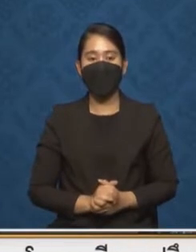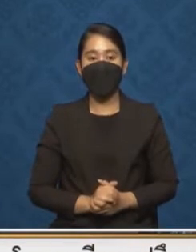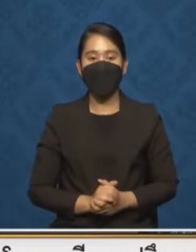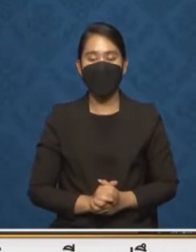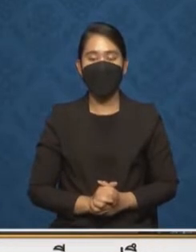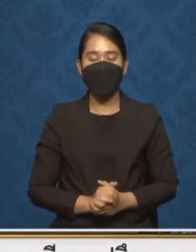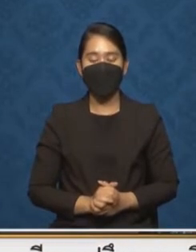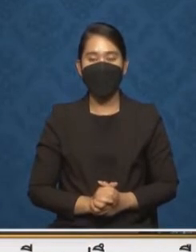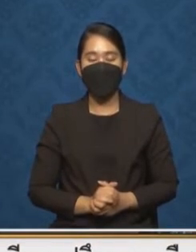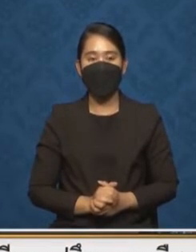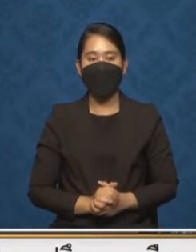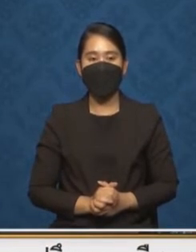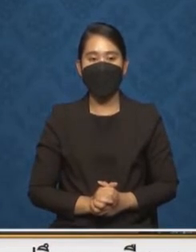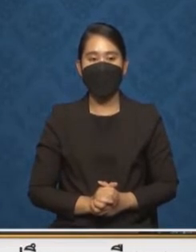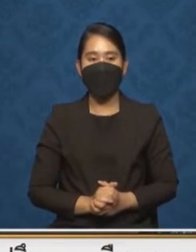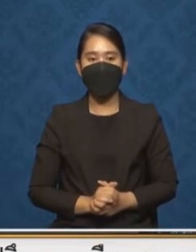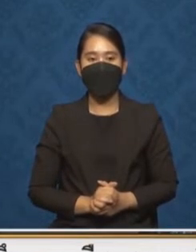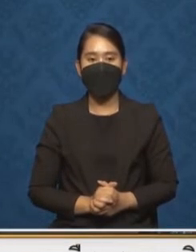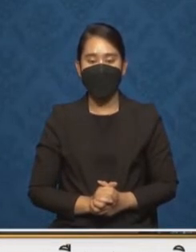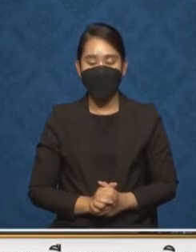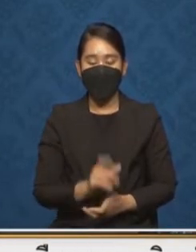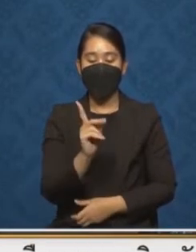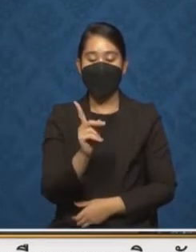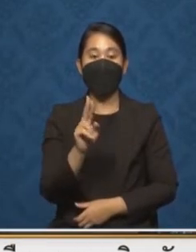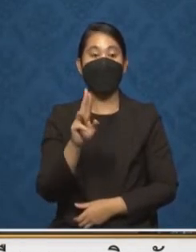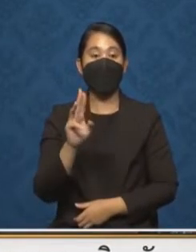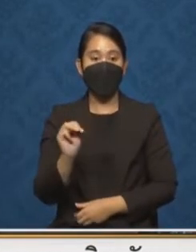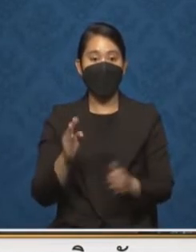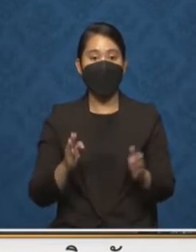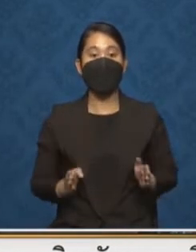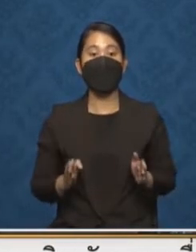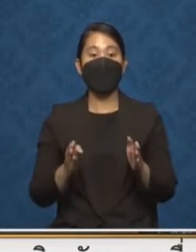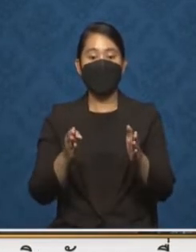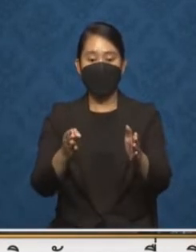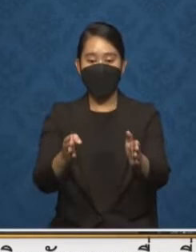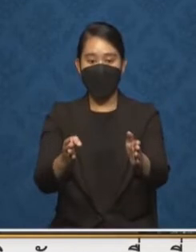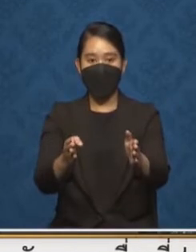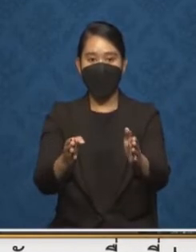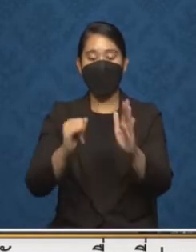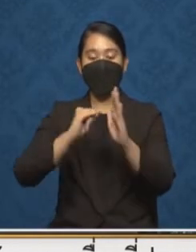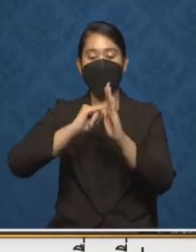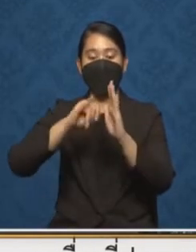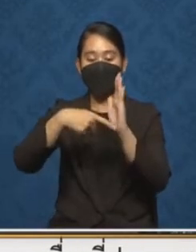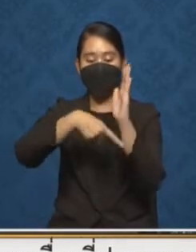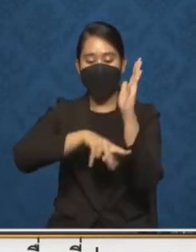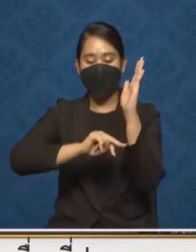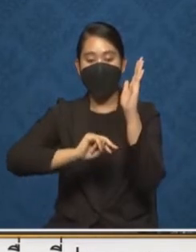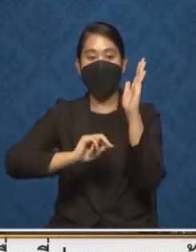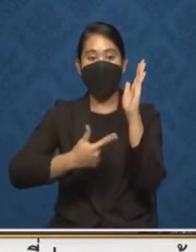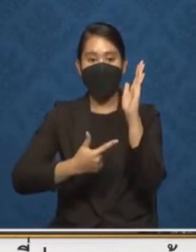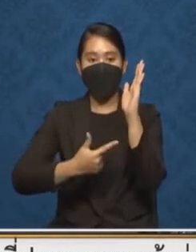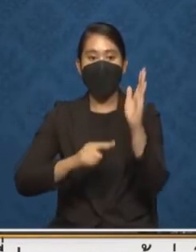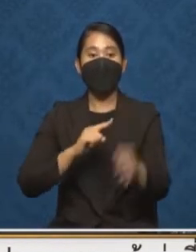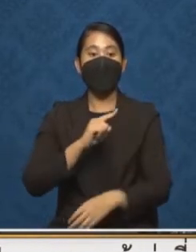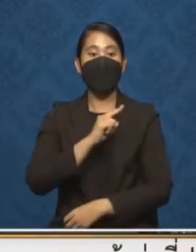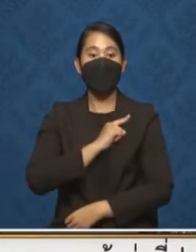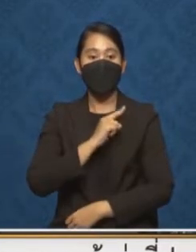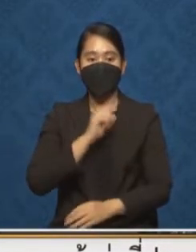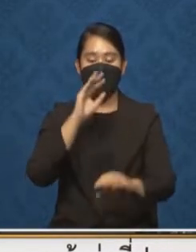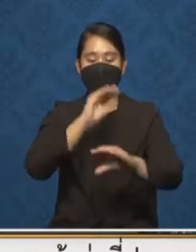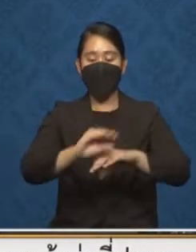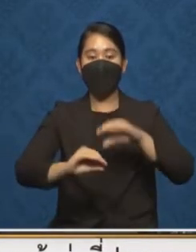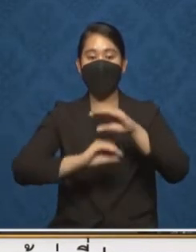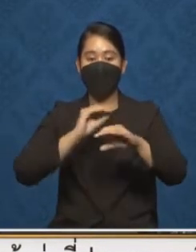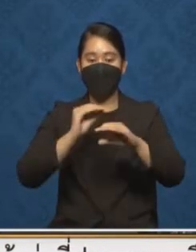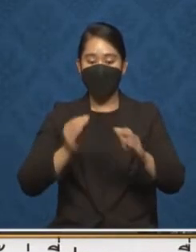ถานไปยังลมทางหวงแผมเดนและก็แข่งการทางจัหวดพังงาที่รัผดชอบโครงก